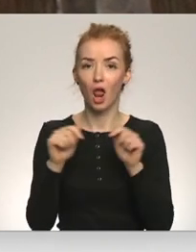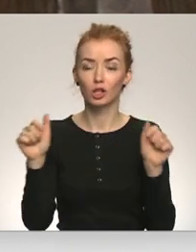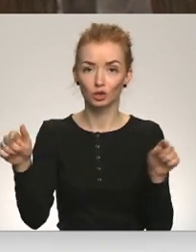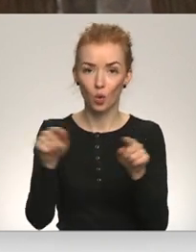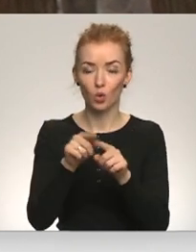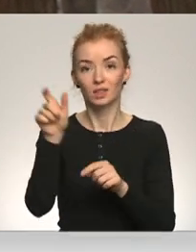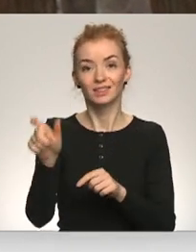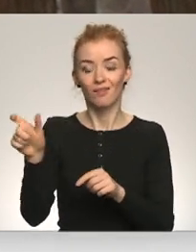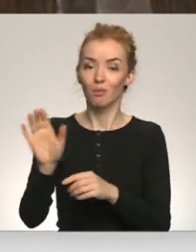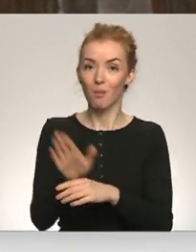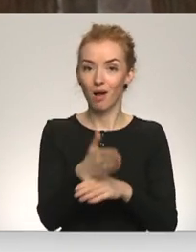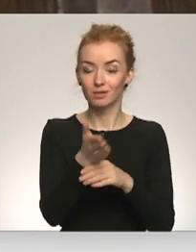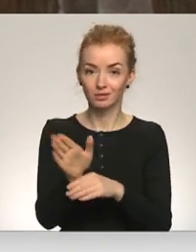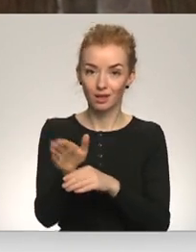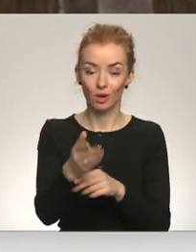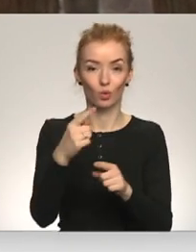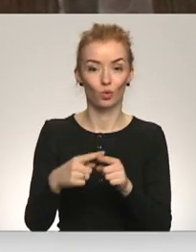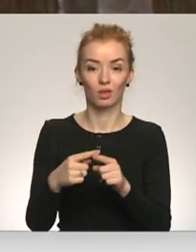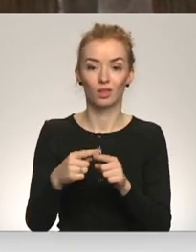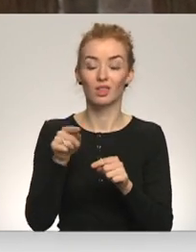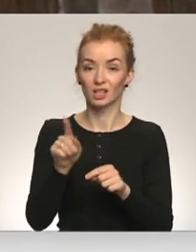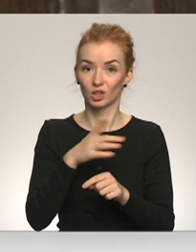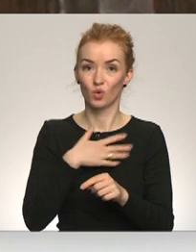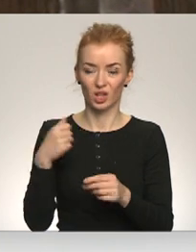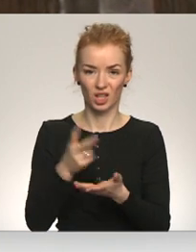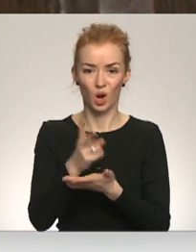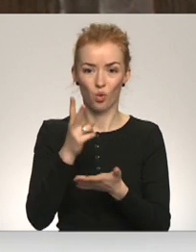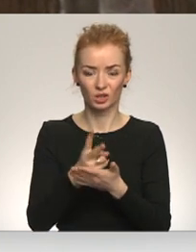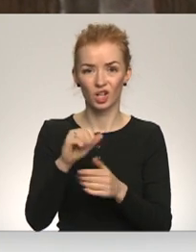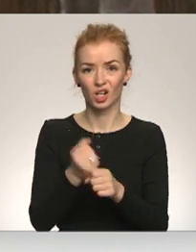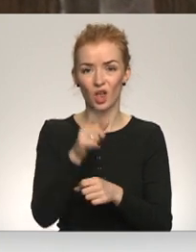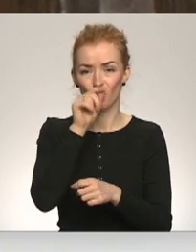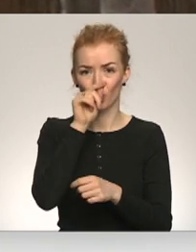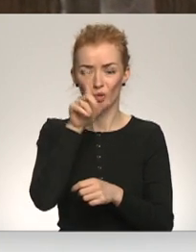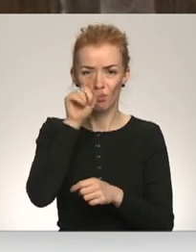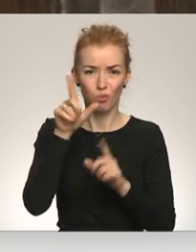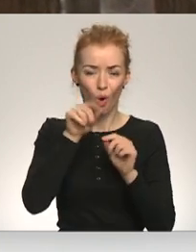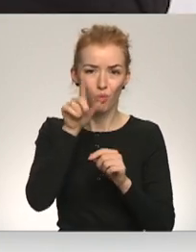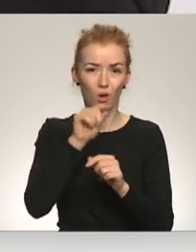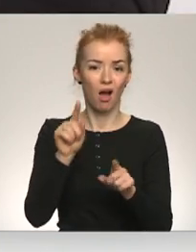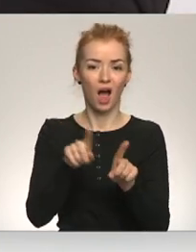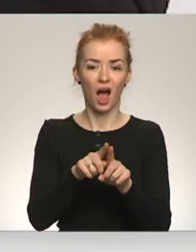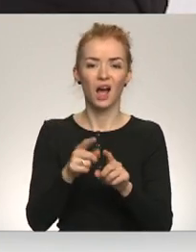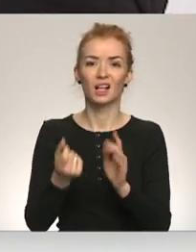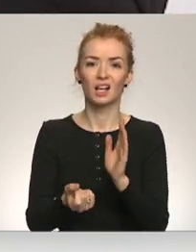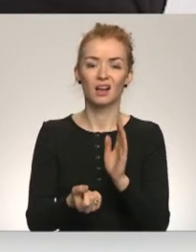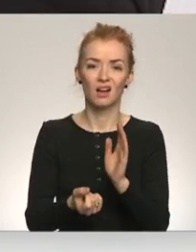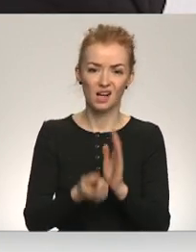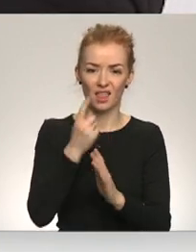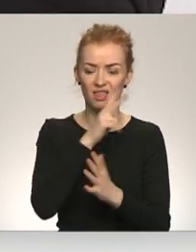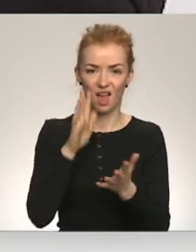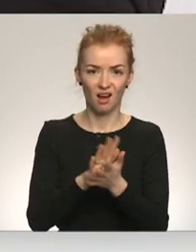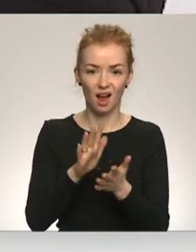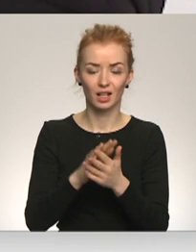skvērs, kur cilvēki pastaigājas. Un tas ir diezgan traucējoši, gan putnu skaņas, gan arī radītās nekārtības.